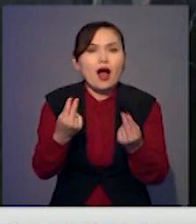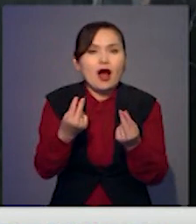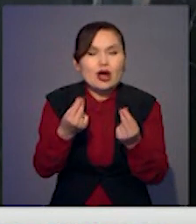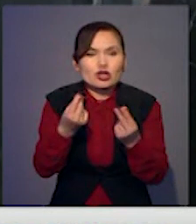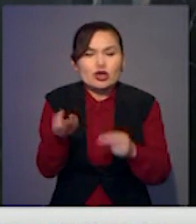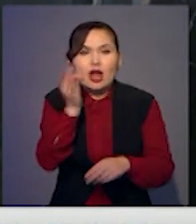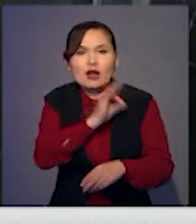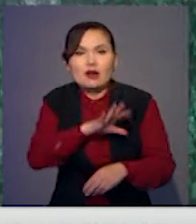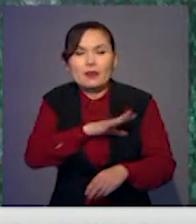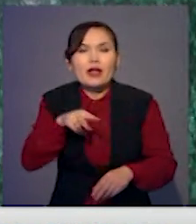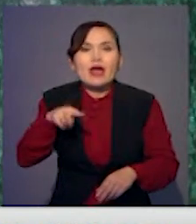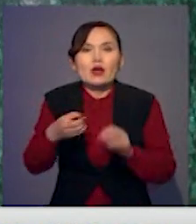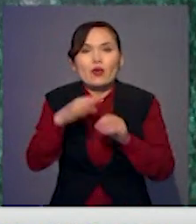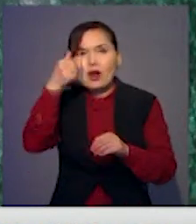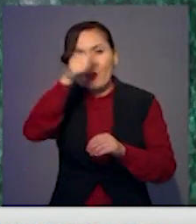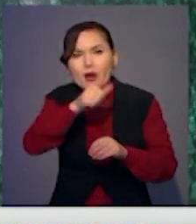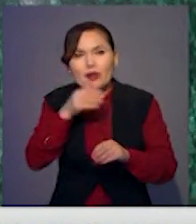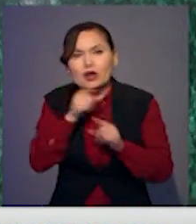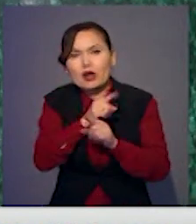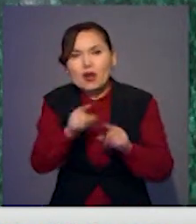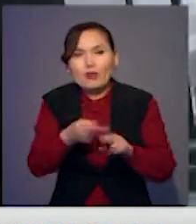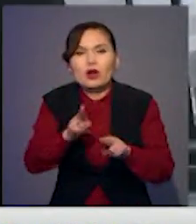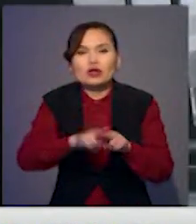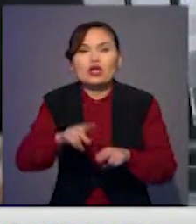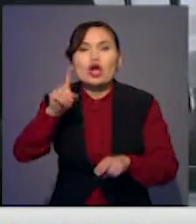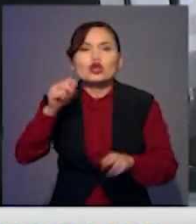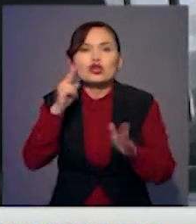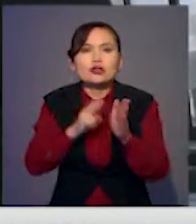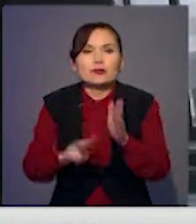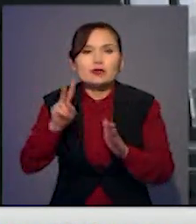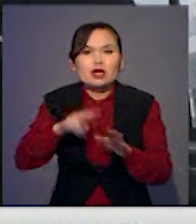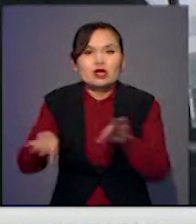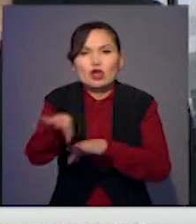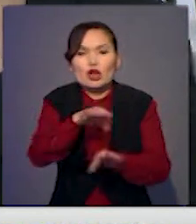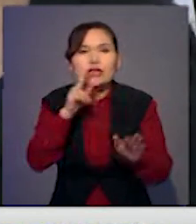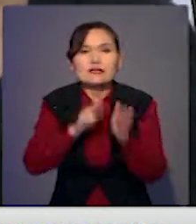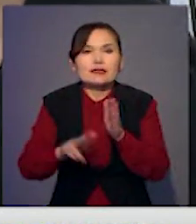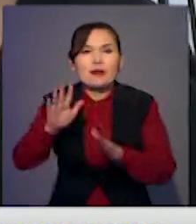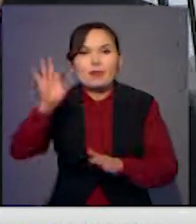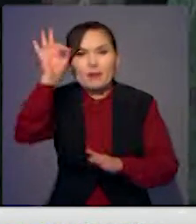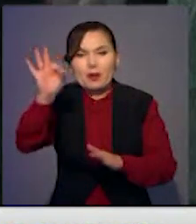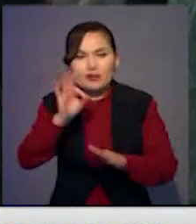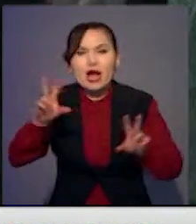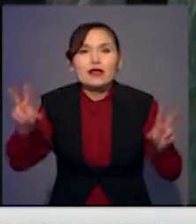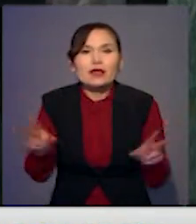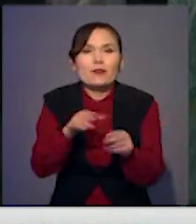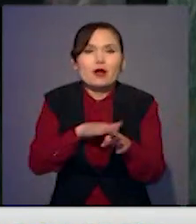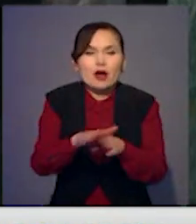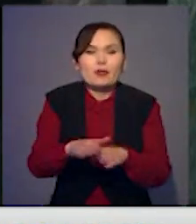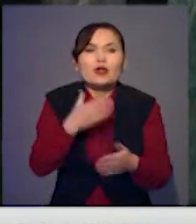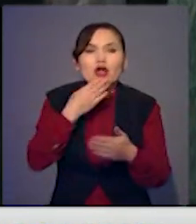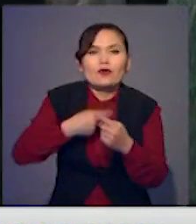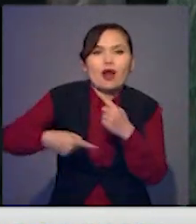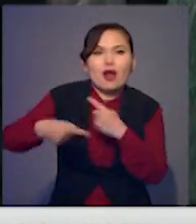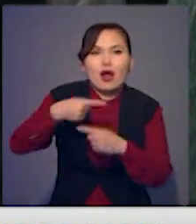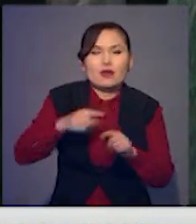ерілді. 2015 жылдан бері бағалаудан өткен 172 жобаның 85% табысы деп танылып, жеке